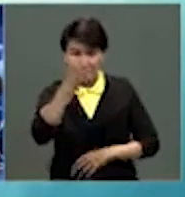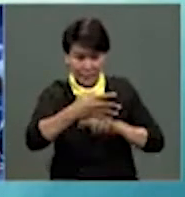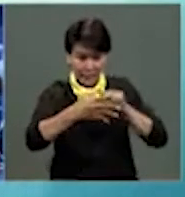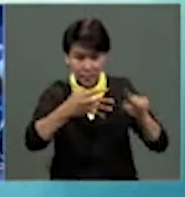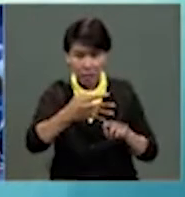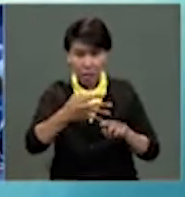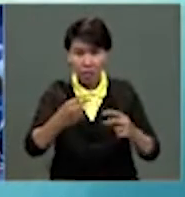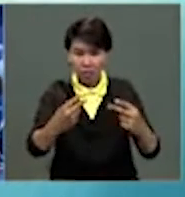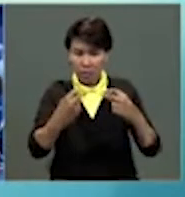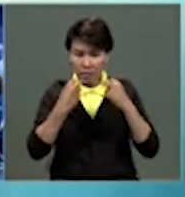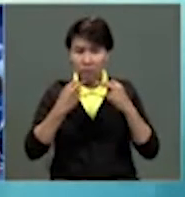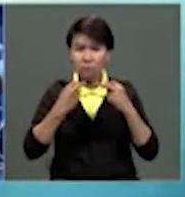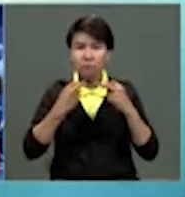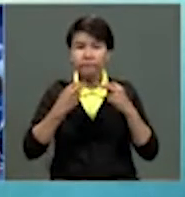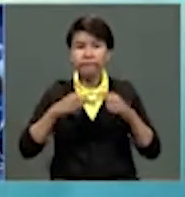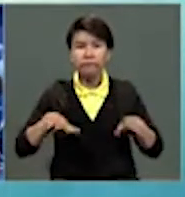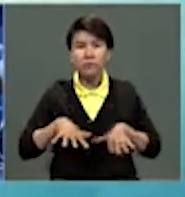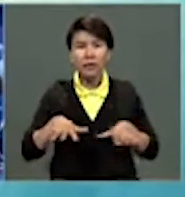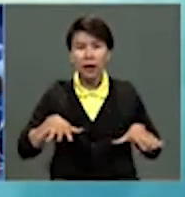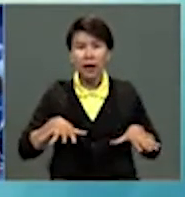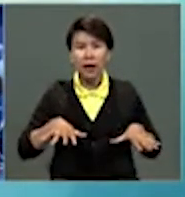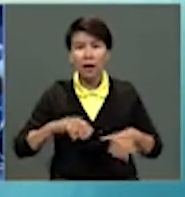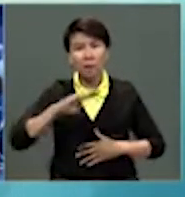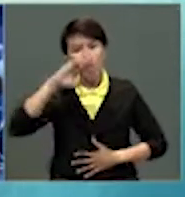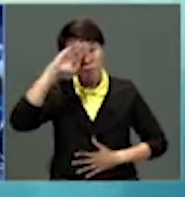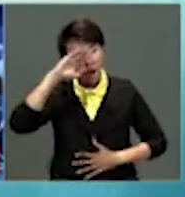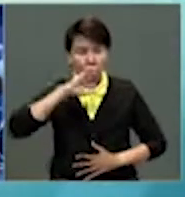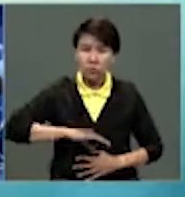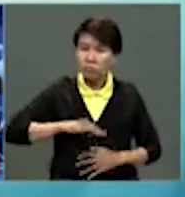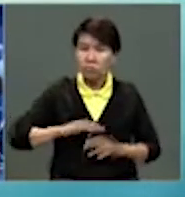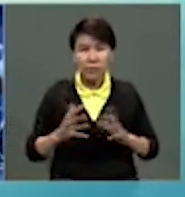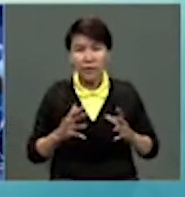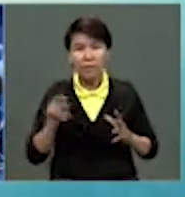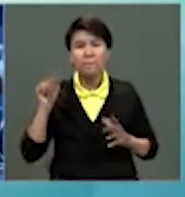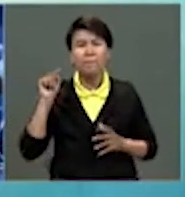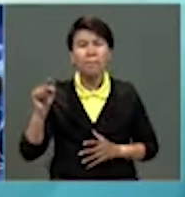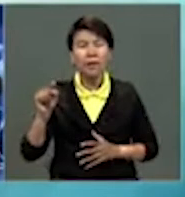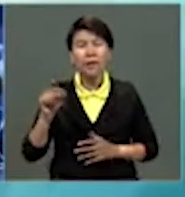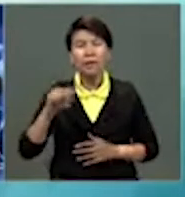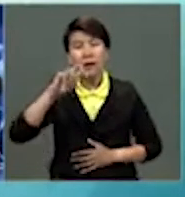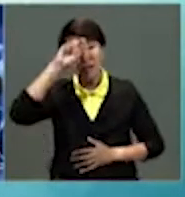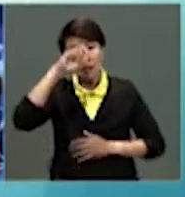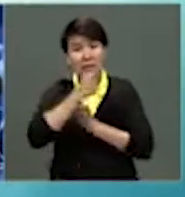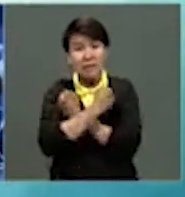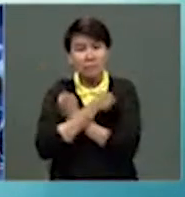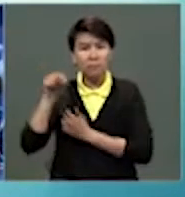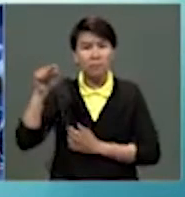กรกฎาคมผลการตรวจพบเชื้อแต่ทั้งหมดไม่มีอาการอียิปต์1รายเป็นนักศึกษาชายอายุ 22ปีเดินทางมาถึงไทยเมื่อวันที่ 8